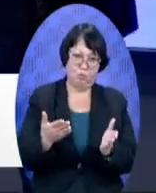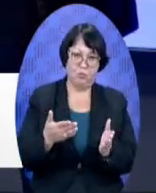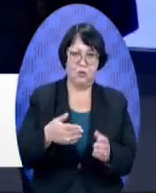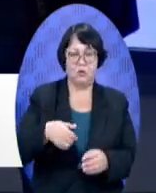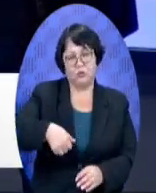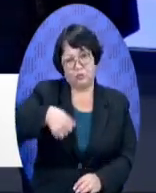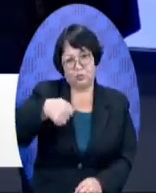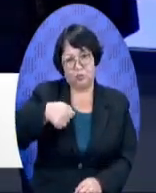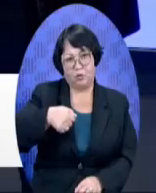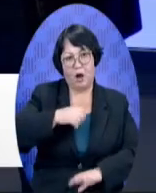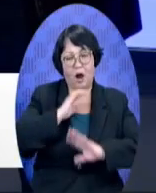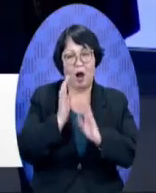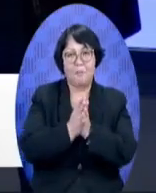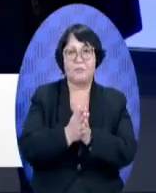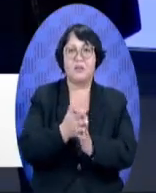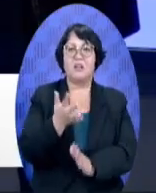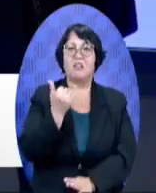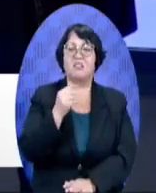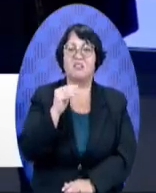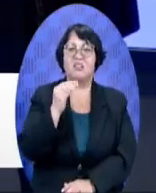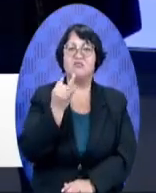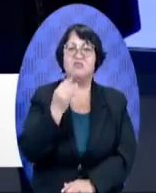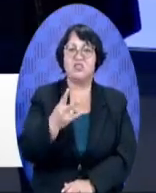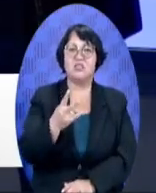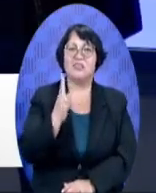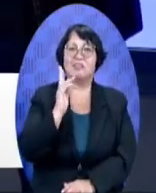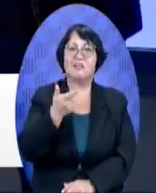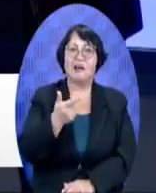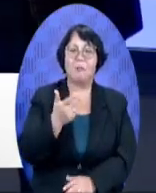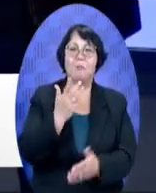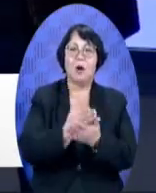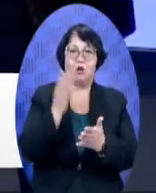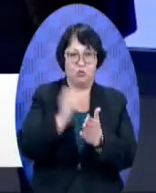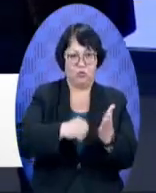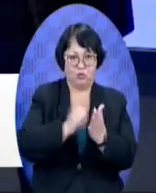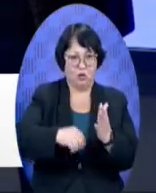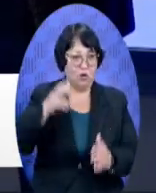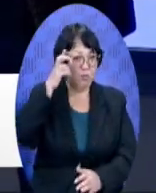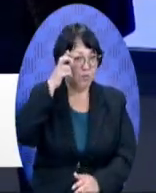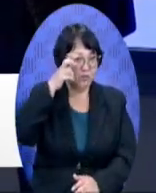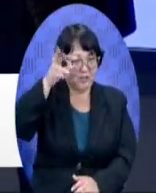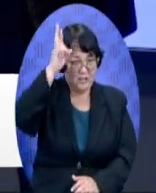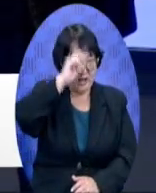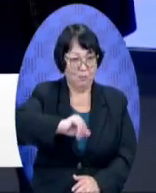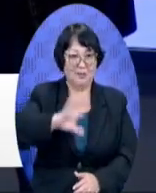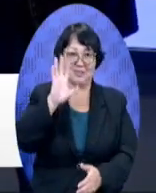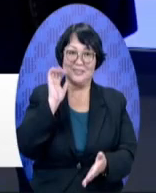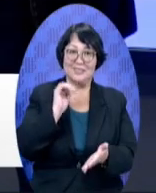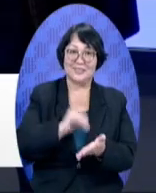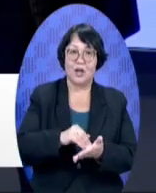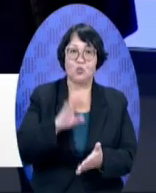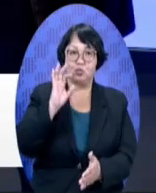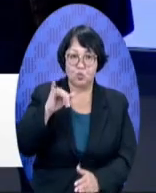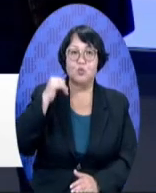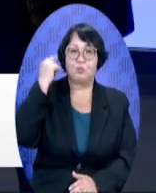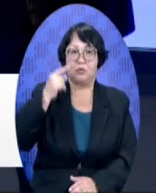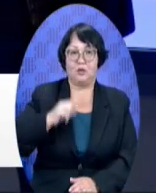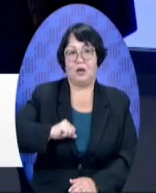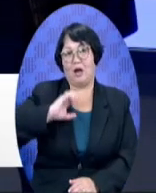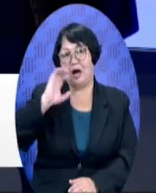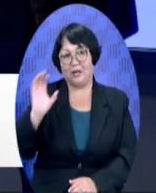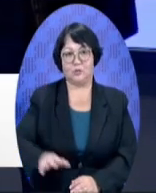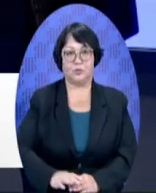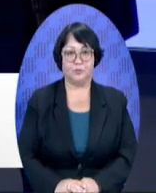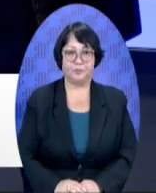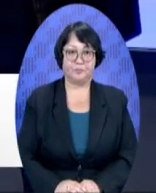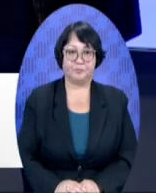байх вэ гэдэг талаар манай боловсролын яам одоо ямар стандарт барьж ийм юм бэ гэдгийг боловсролын яамны холбогдох мэрэгчлээс нь